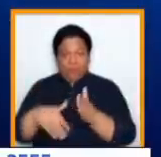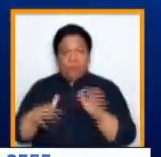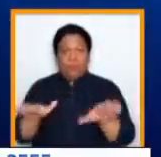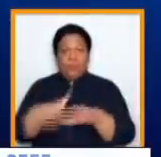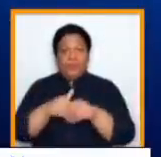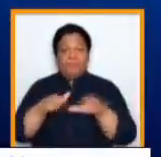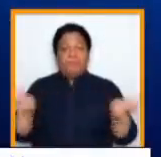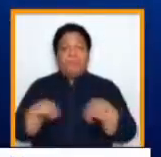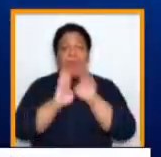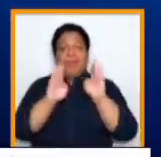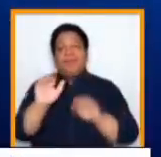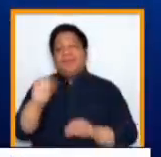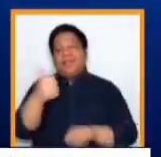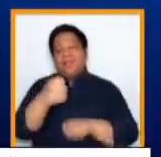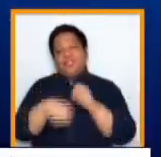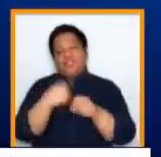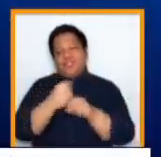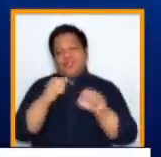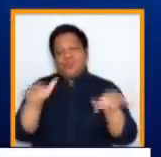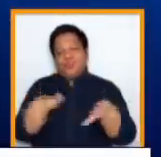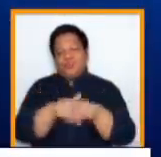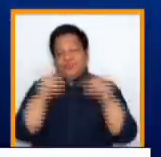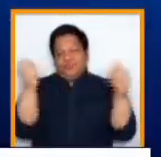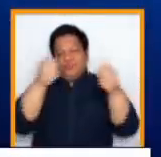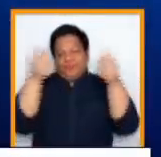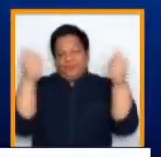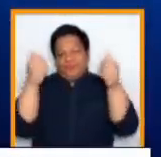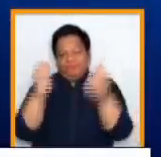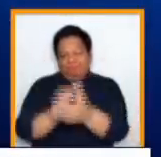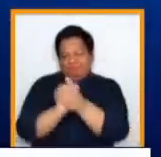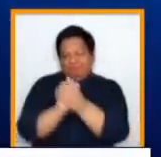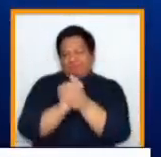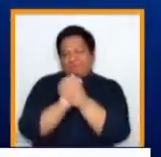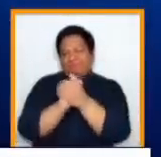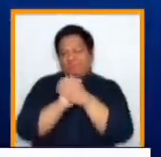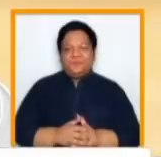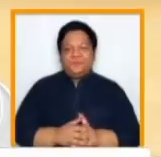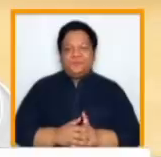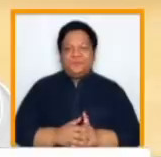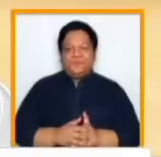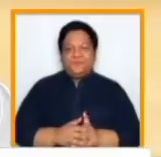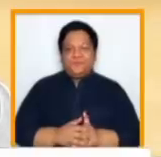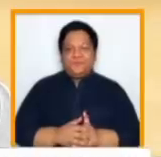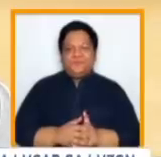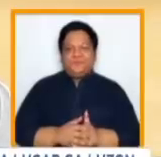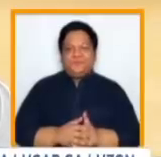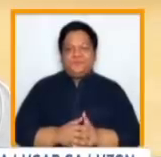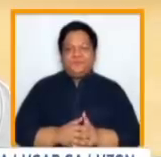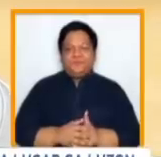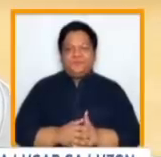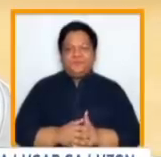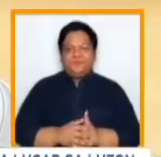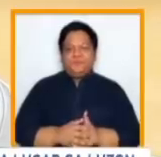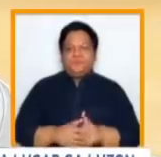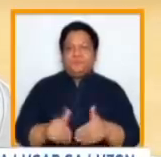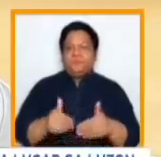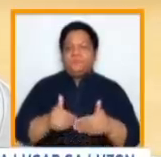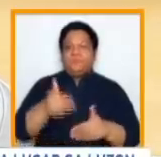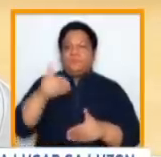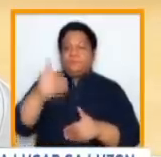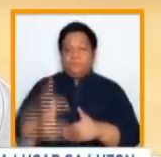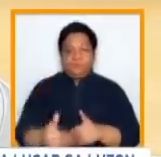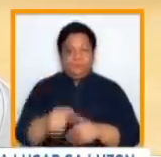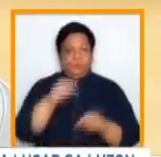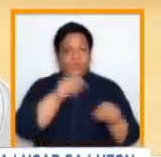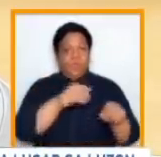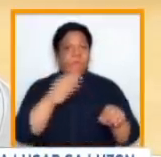wedding anniversary. Congratulations, what guys! What a beautiful couple, no? So sweet! Wow! Sa Bacolod, isang whale shark o butanding ang